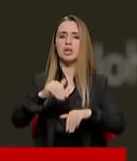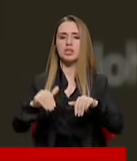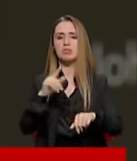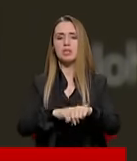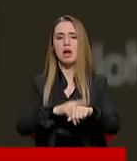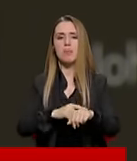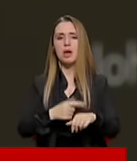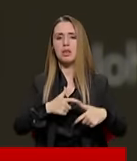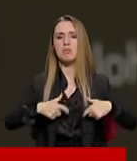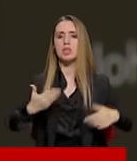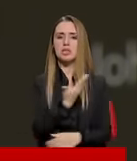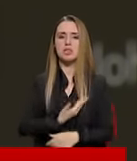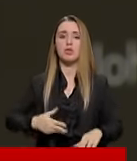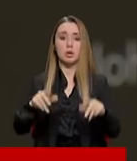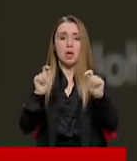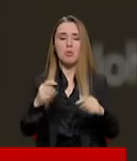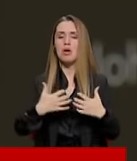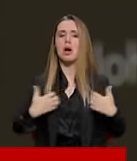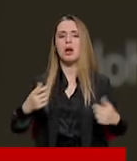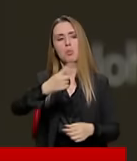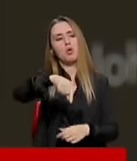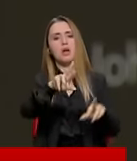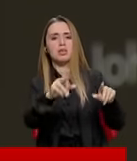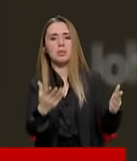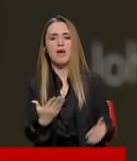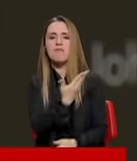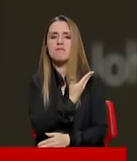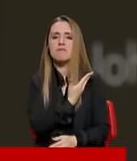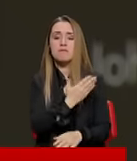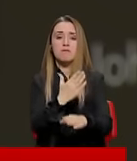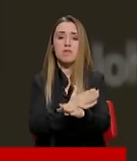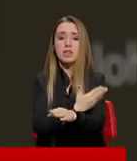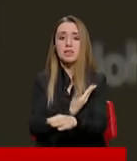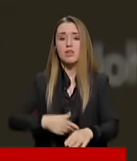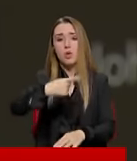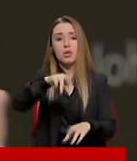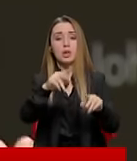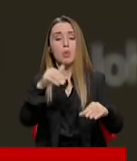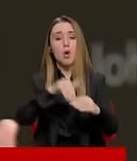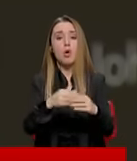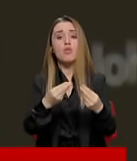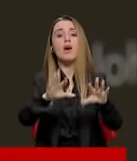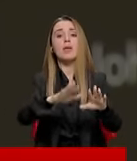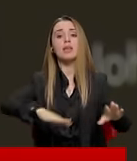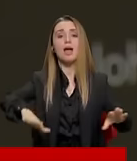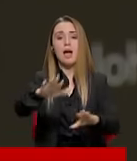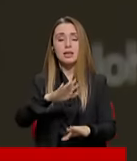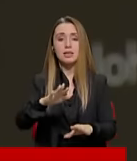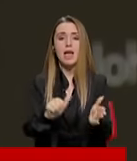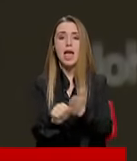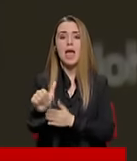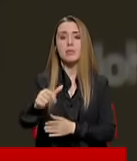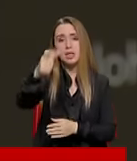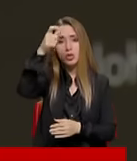milliyetçilik yapmaya kalkıyorlar en kahraman onlar en Vatansever onlar ama onlara oy ver yenerin hepsi